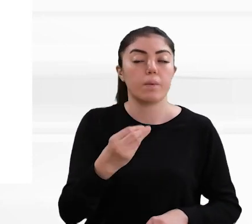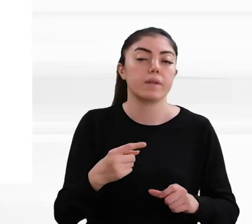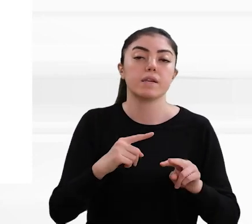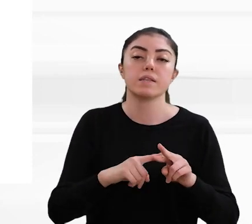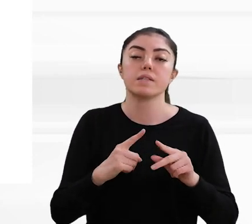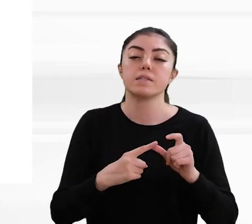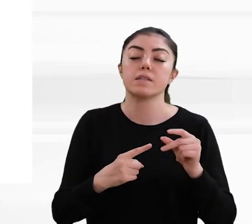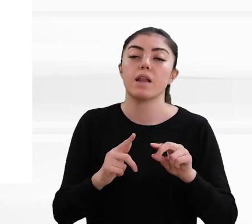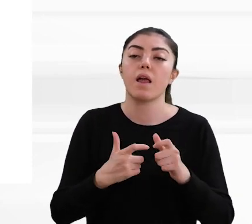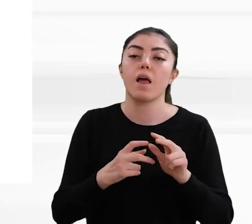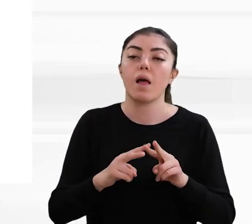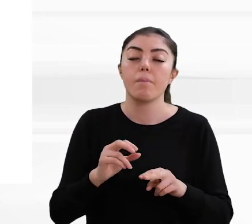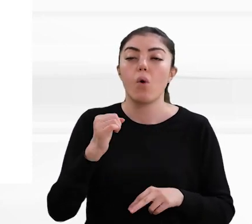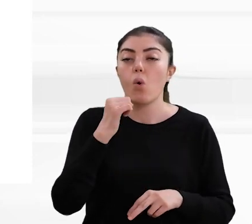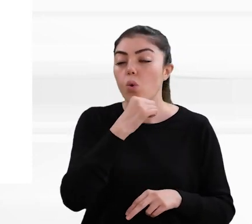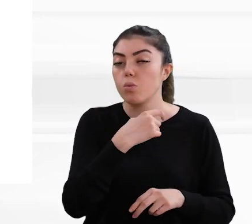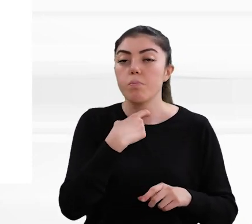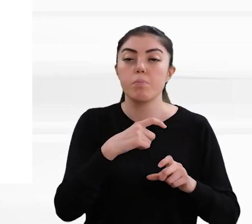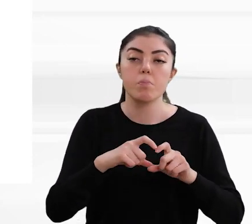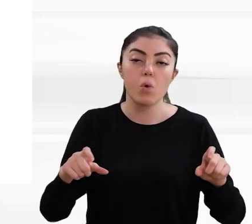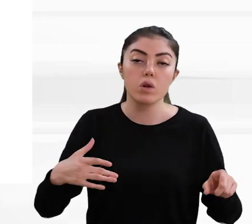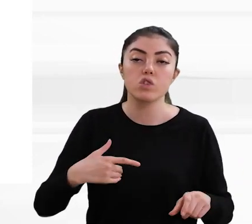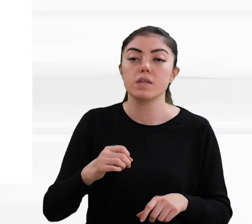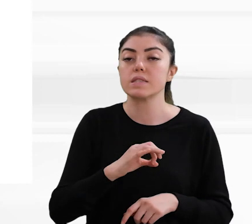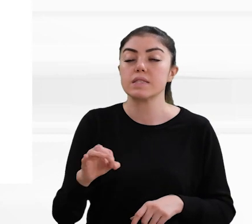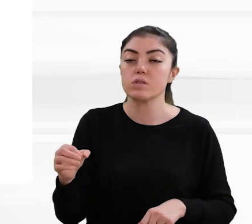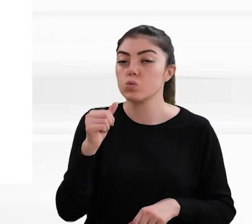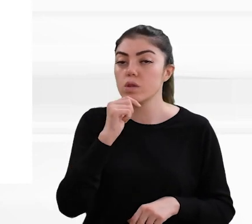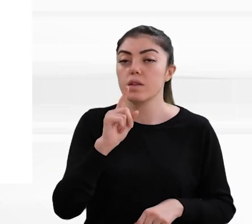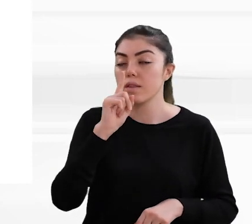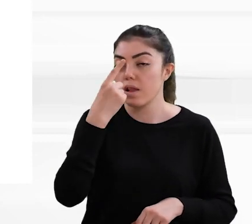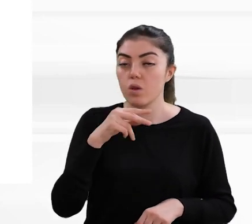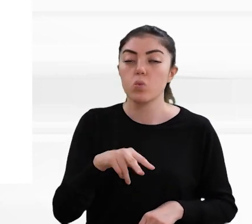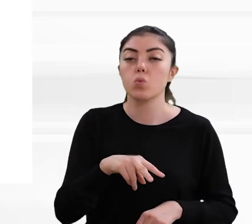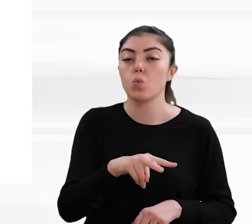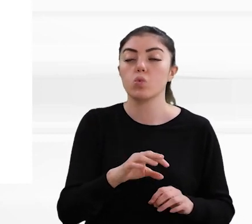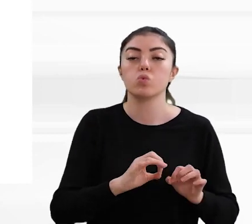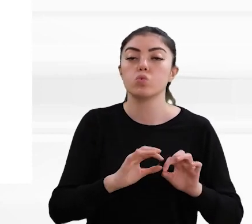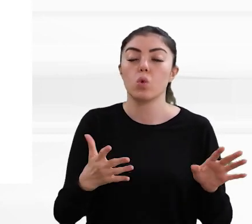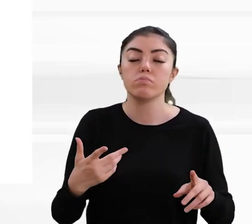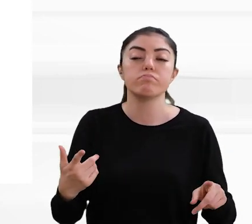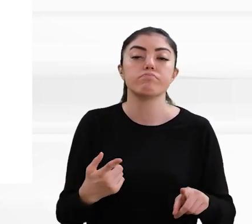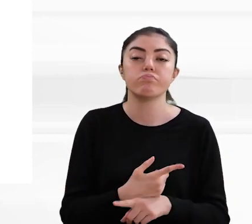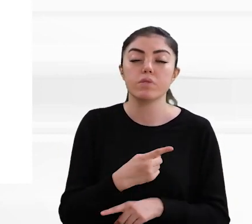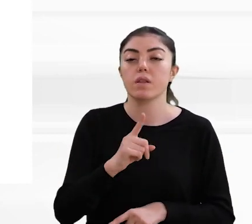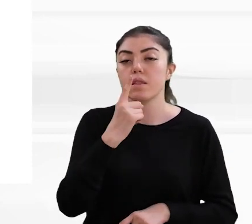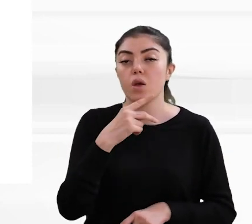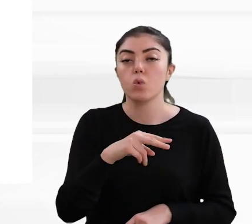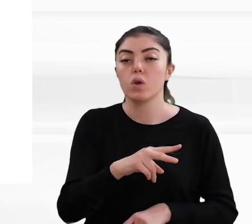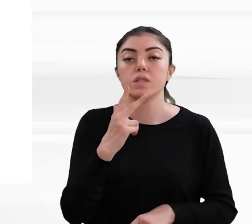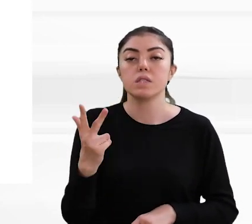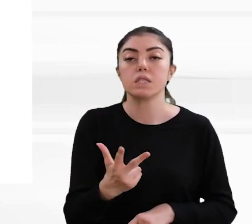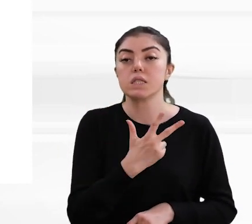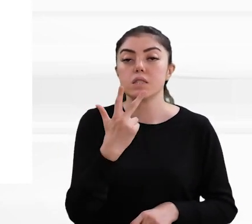ve kısmı hem baktığımızda odun boruları cansız suyun Tek yön tüm suç Özlem'in ellerin tek yönde